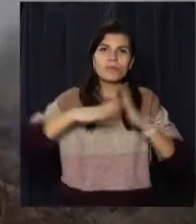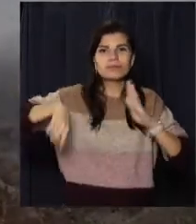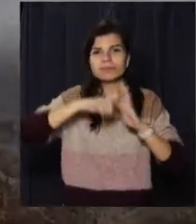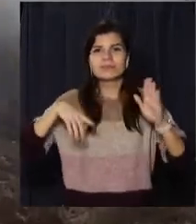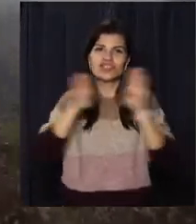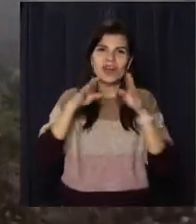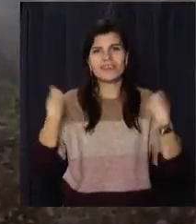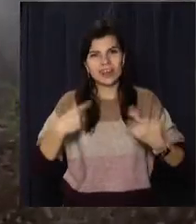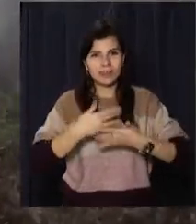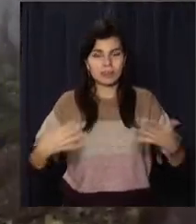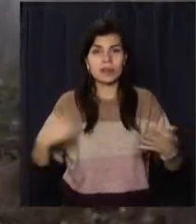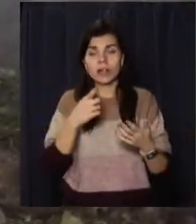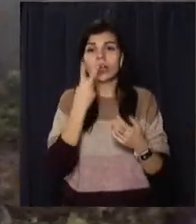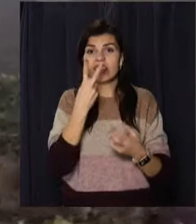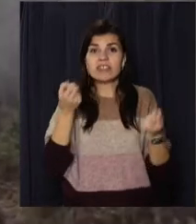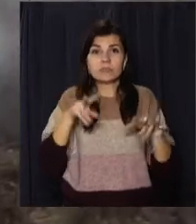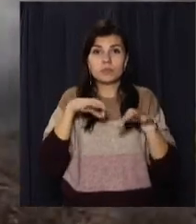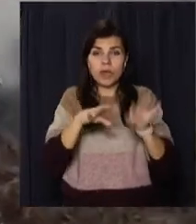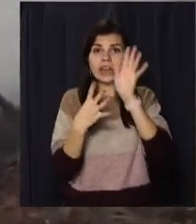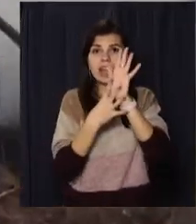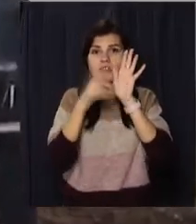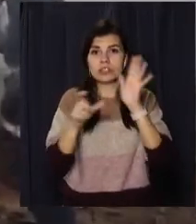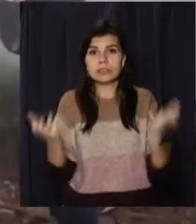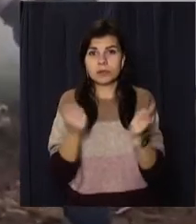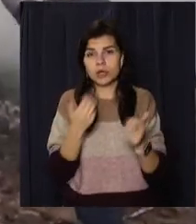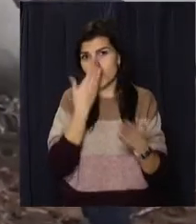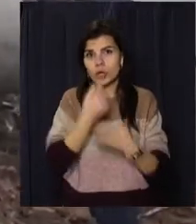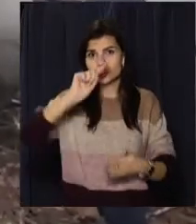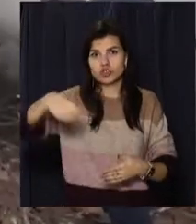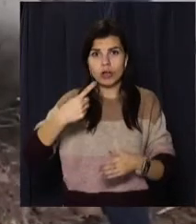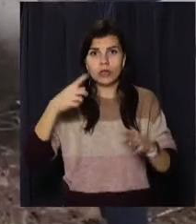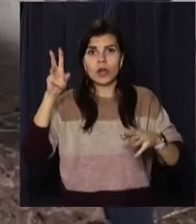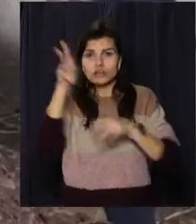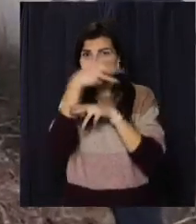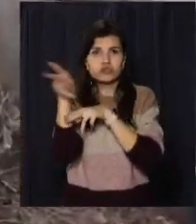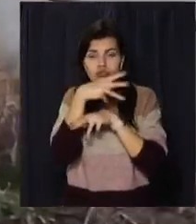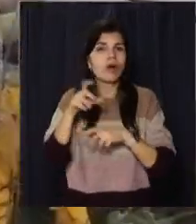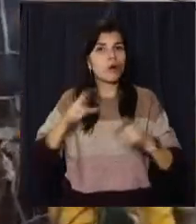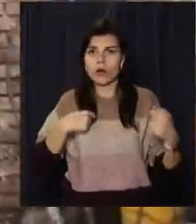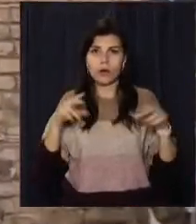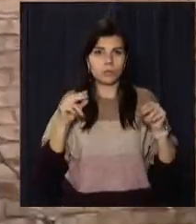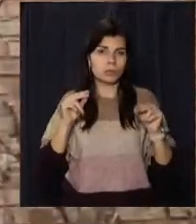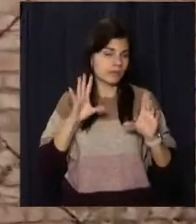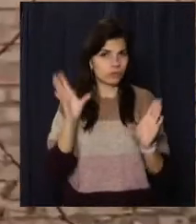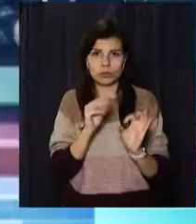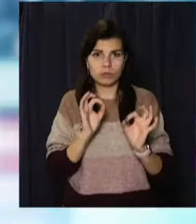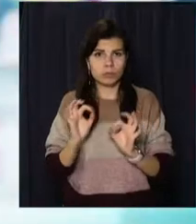речі. 9 пожежників і 2 спецмашини гасили полум'я більш як годину. Постраждалих і загиблих